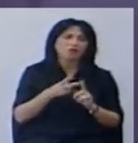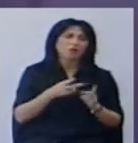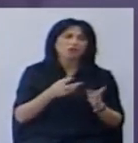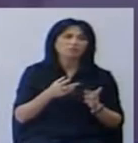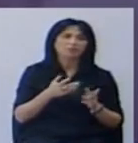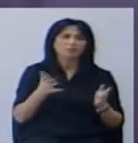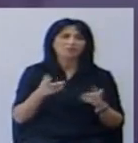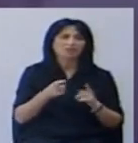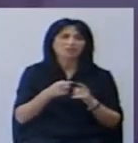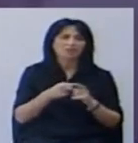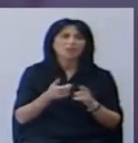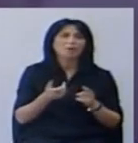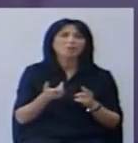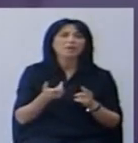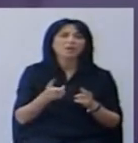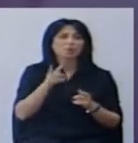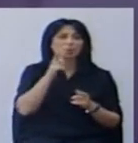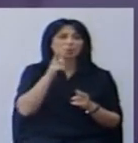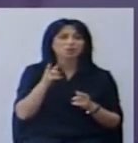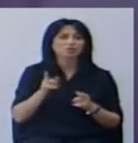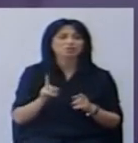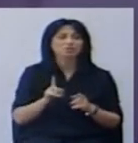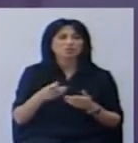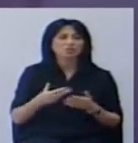და უფრო მეტიც. დღეს ქუთაისში